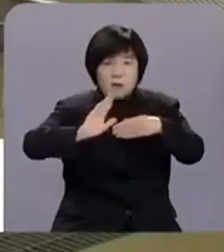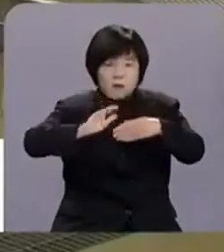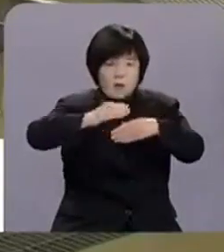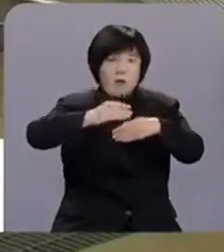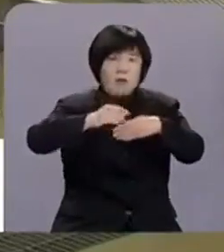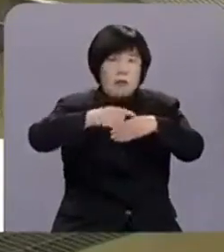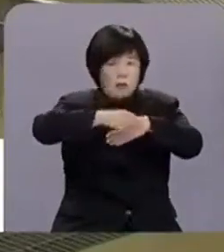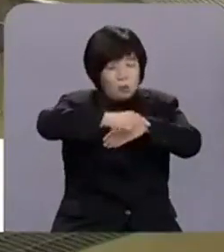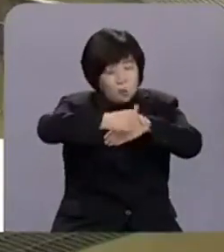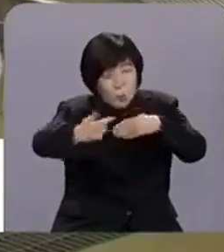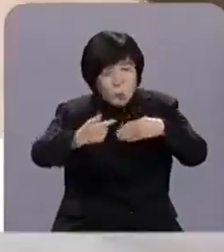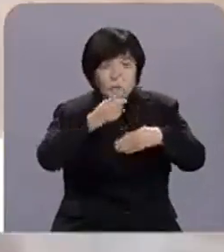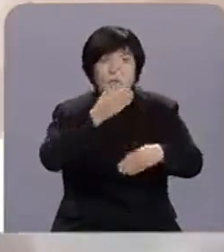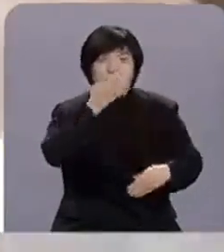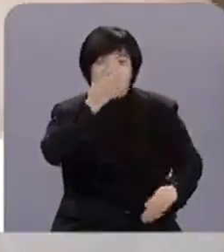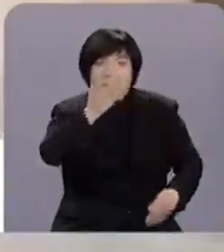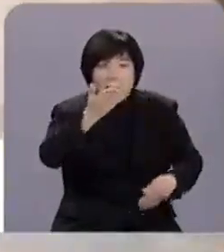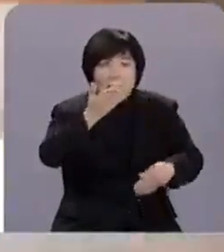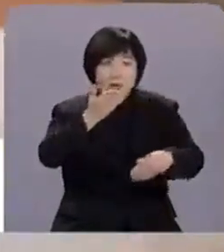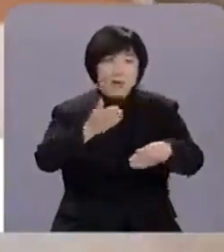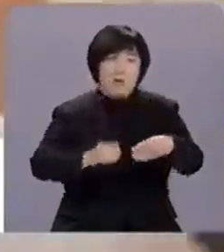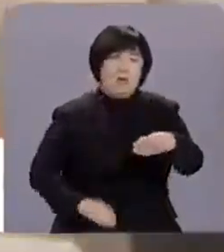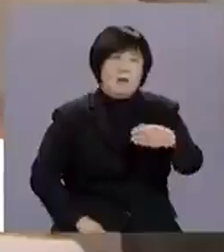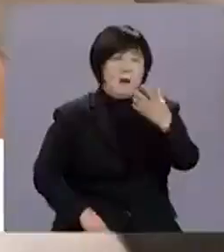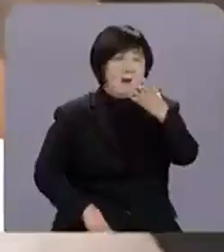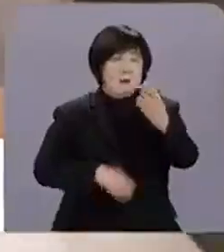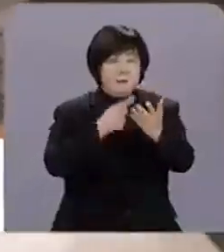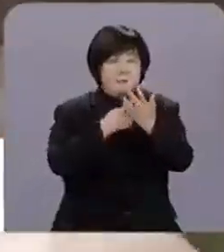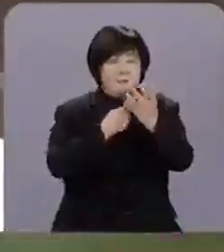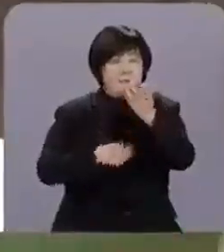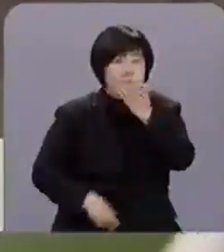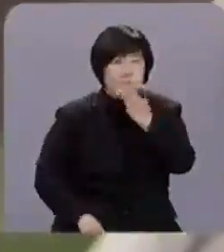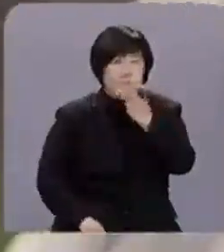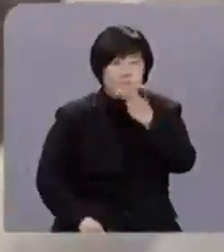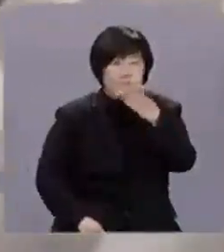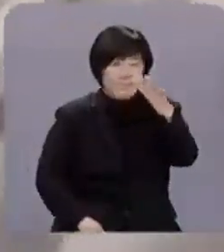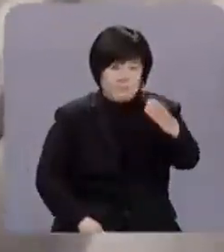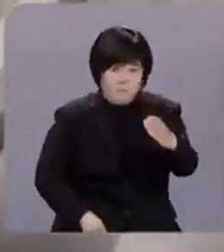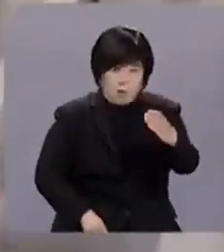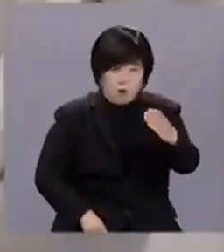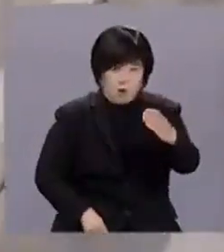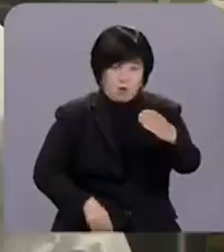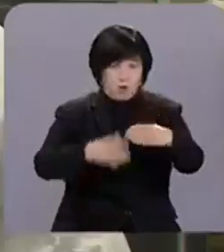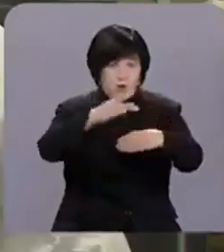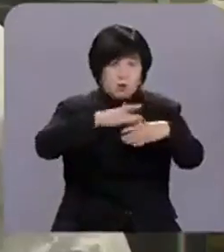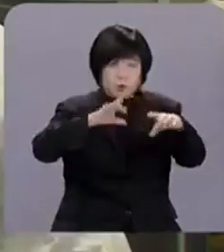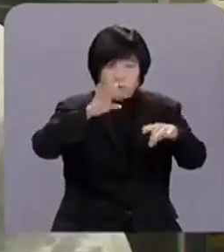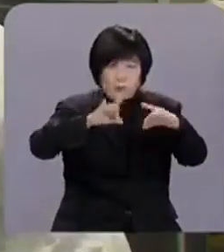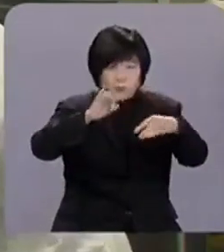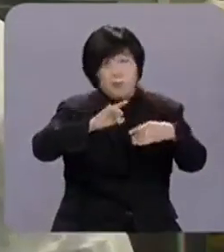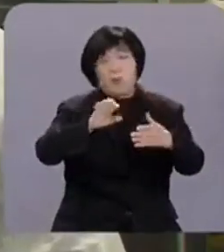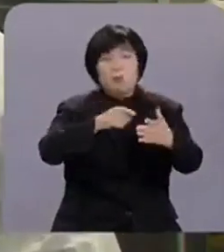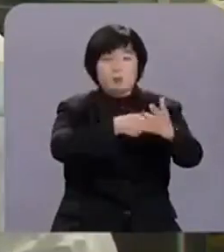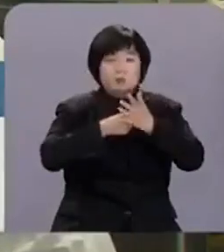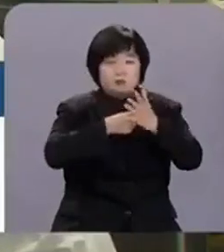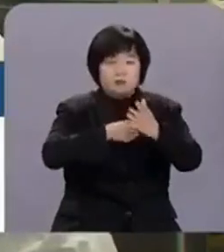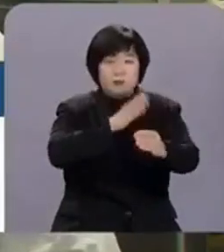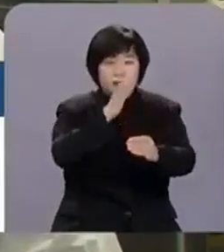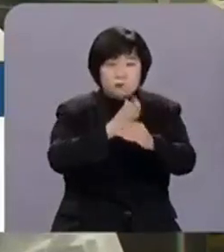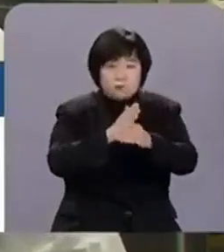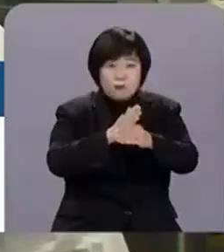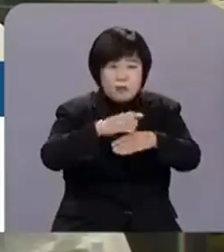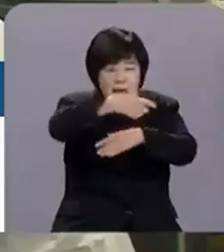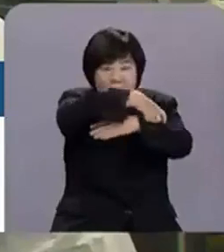뺄 수 있게 해 페트병의 재활 육류를 높이고 접착제 사용을 줄이고 있습니다 페타 뱅 n 아벨을 붙일때